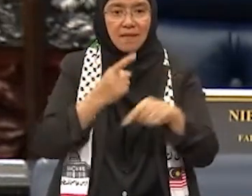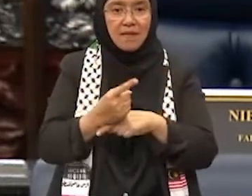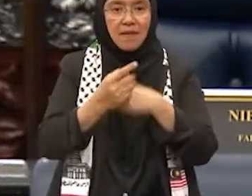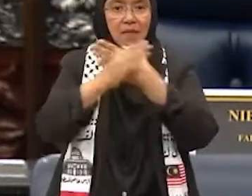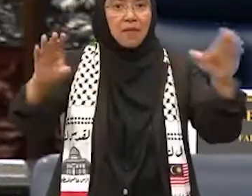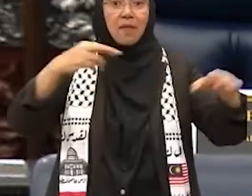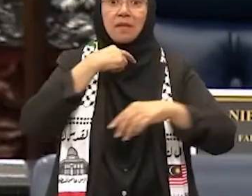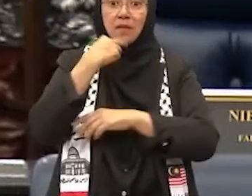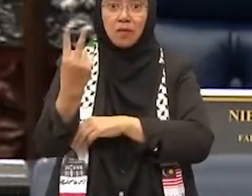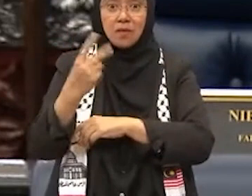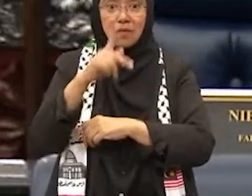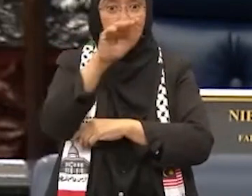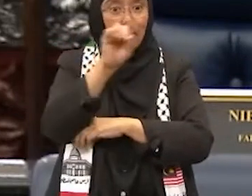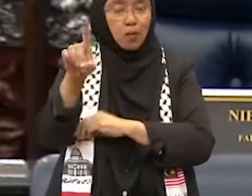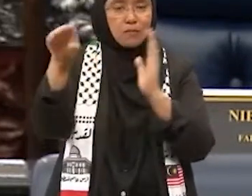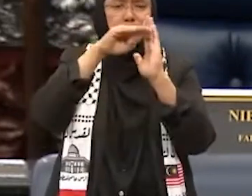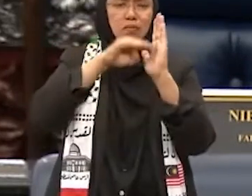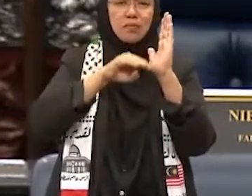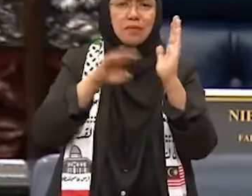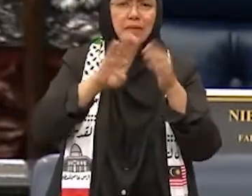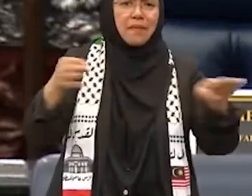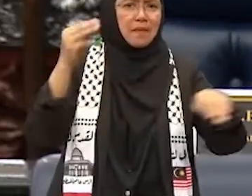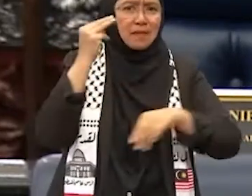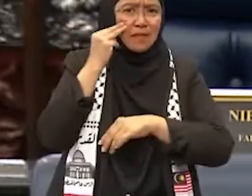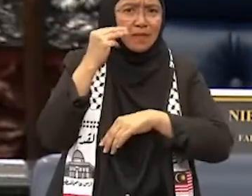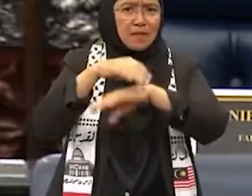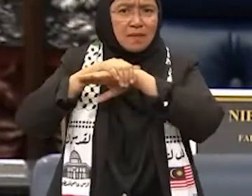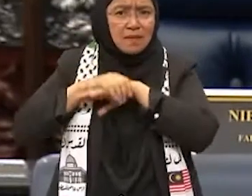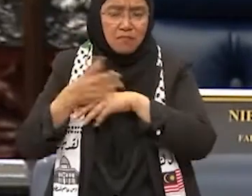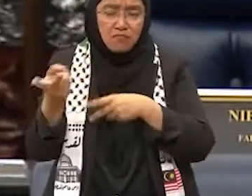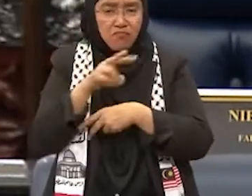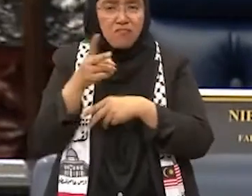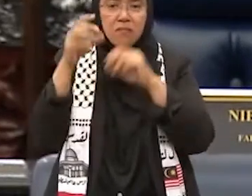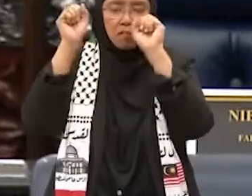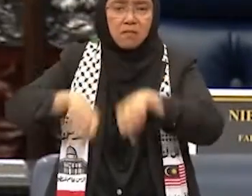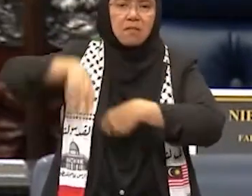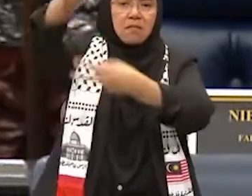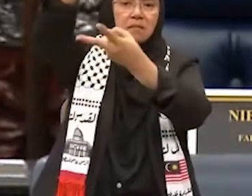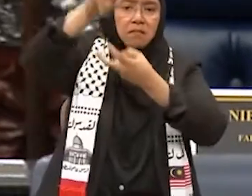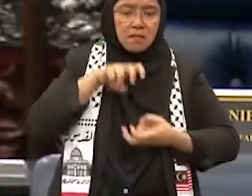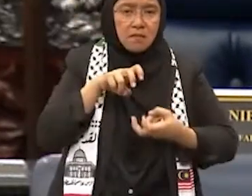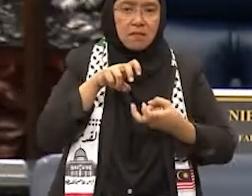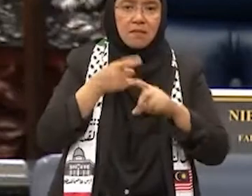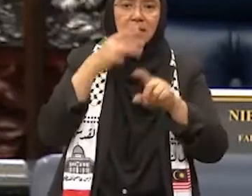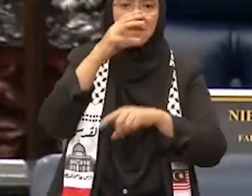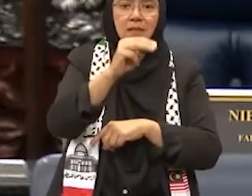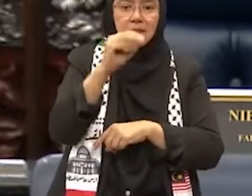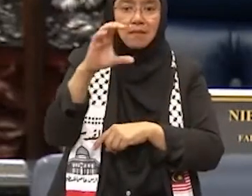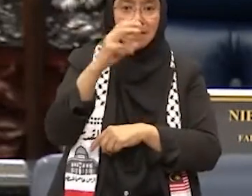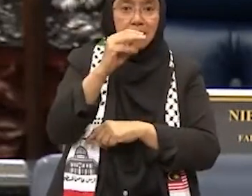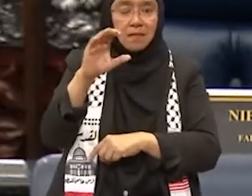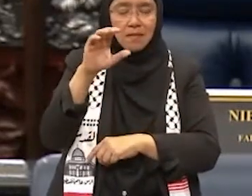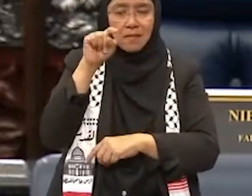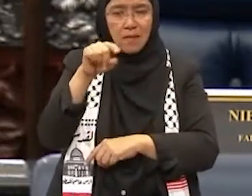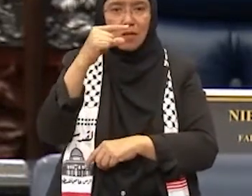Melayu dan bahasa inggeris boleh dimuat turun dari laman web content forum.m atau mcmc.gov.m garis